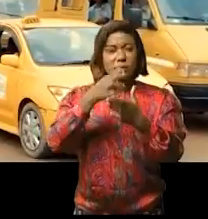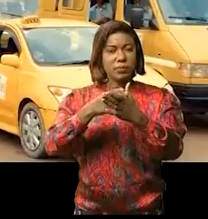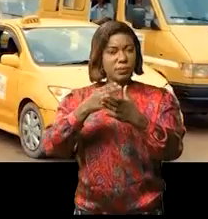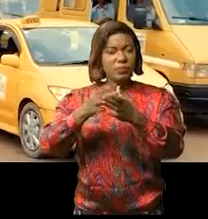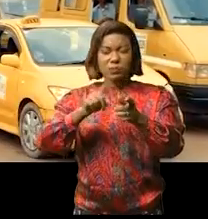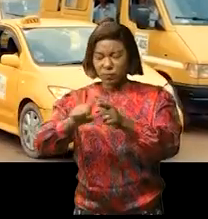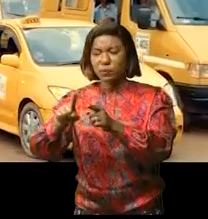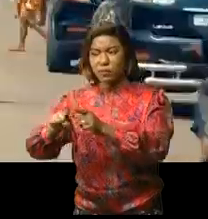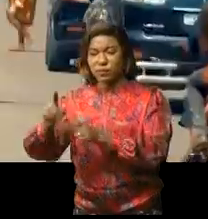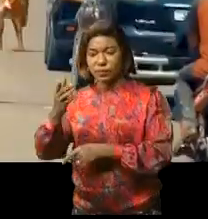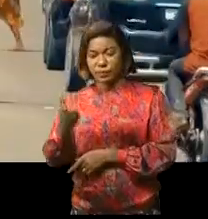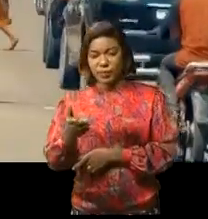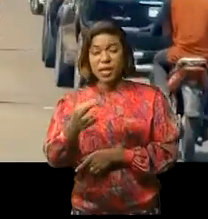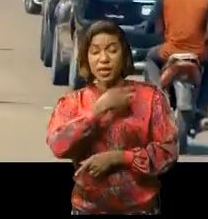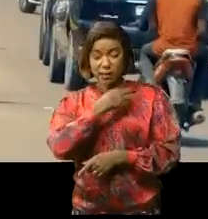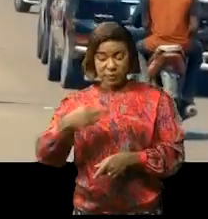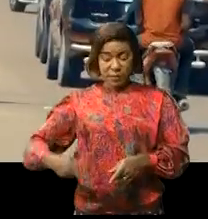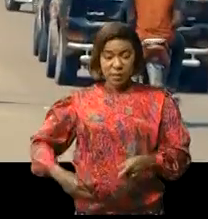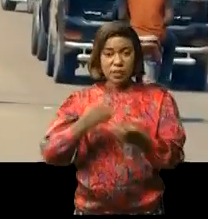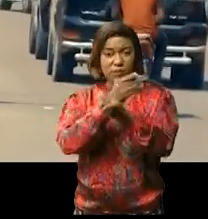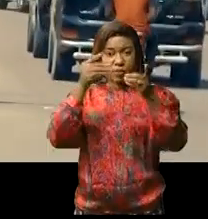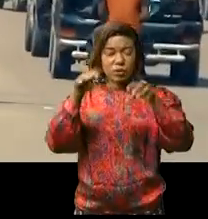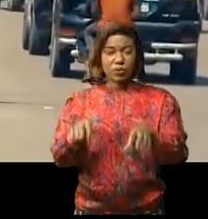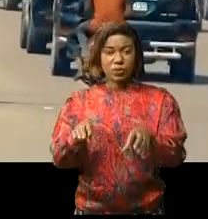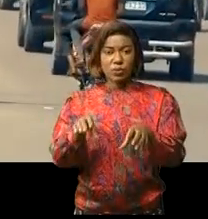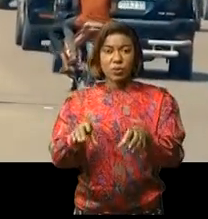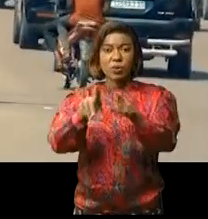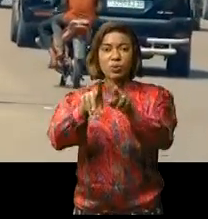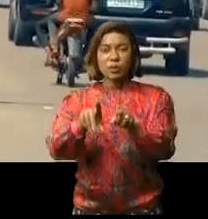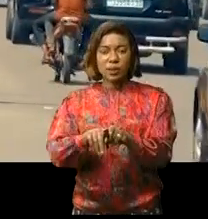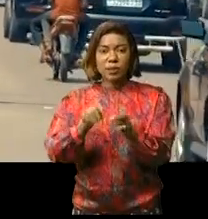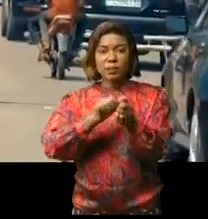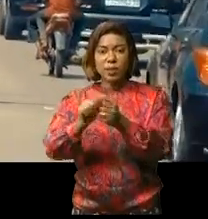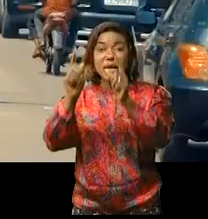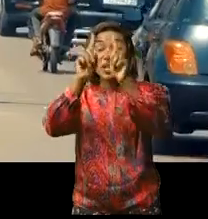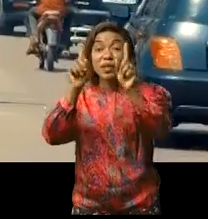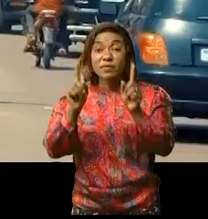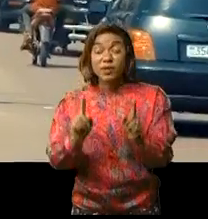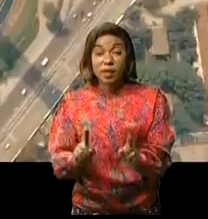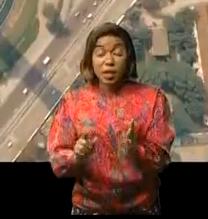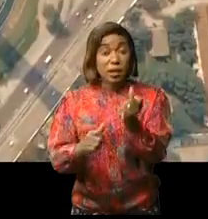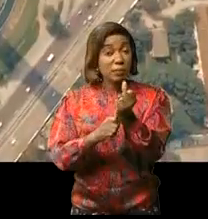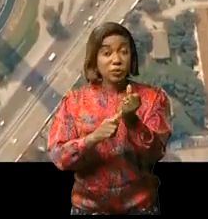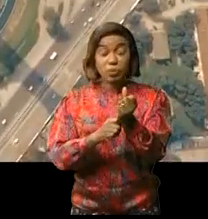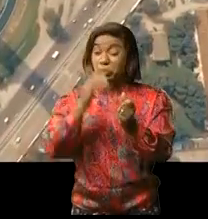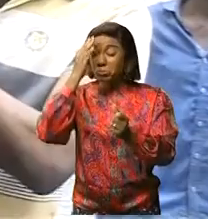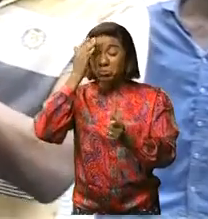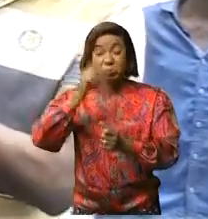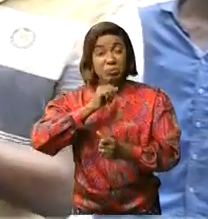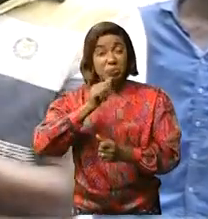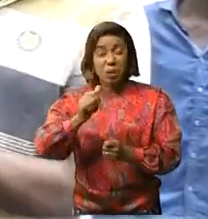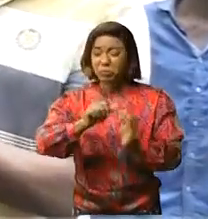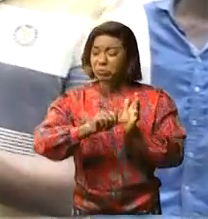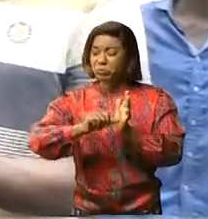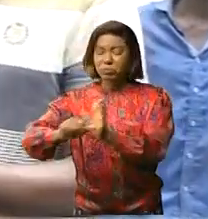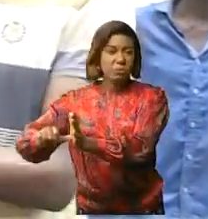autre vulnérable. En République démocratique du Congo, à l'occurrence, et par extension en Afrique, les gens considèrent souvent par ignorance